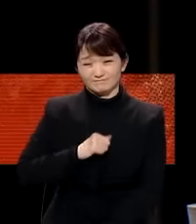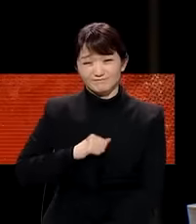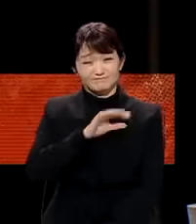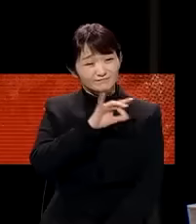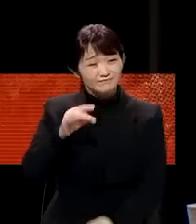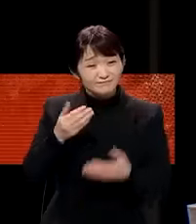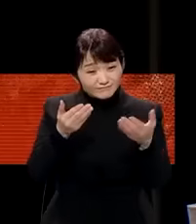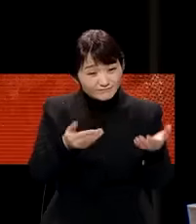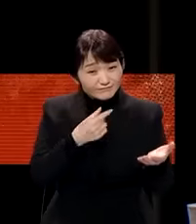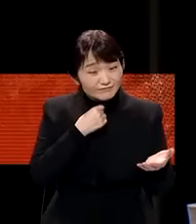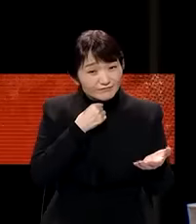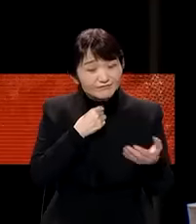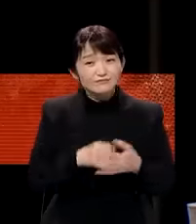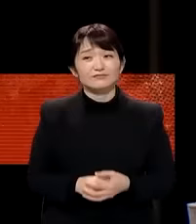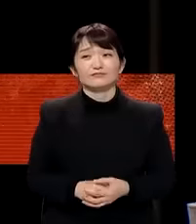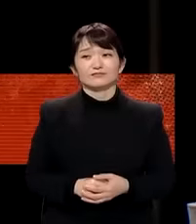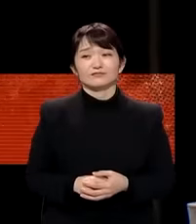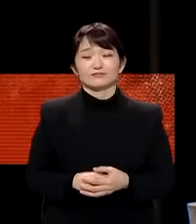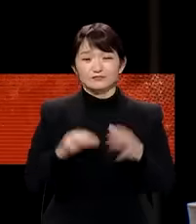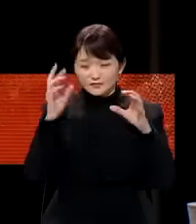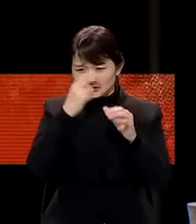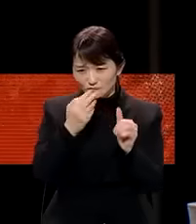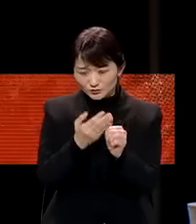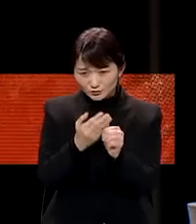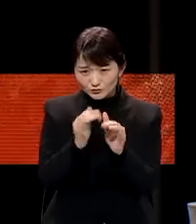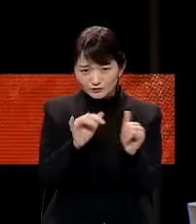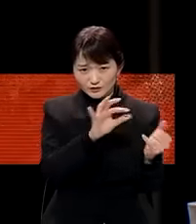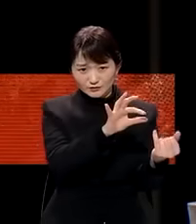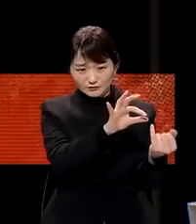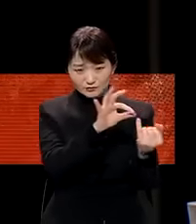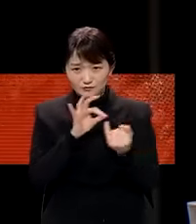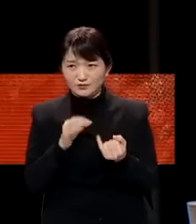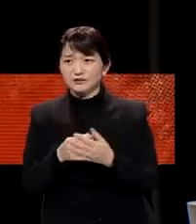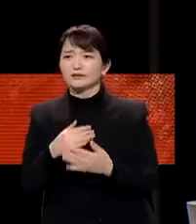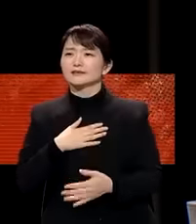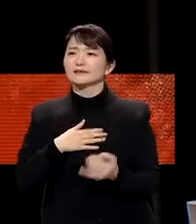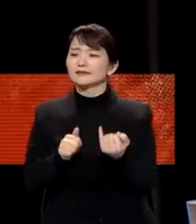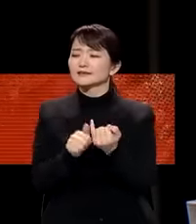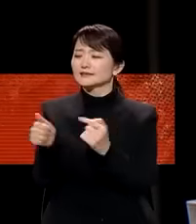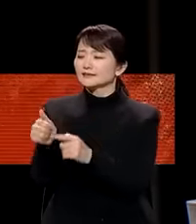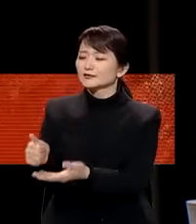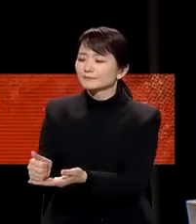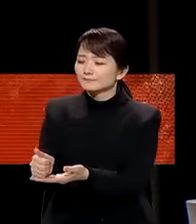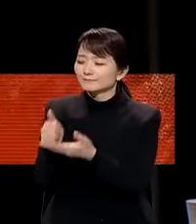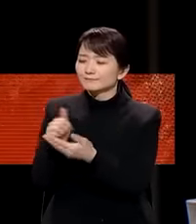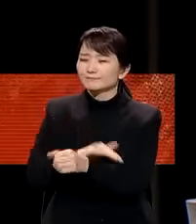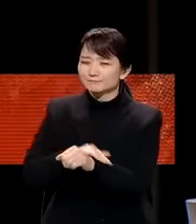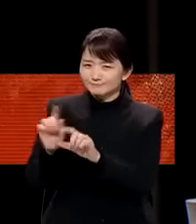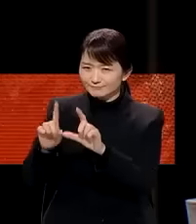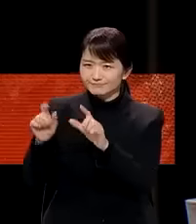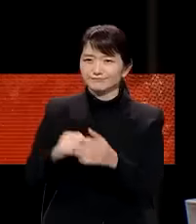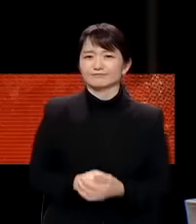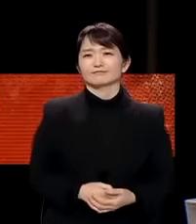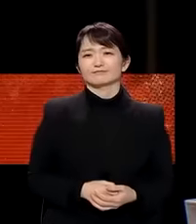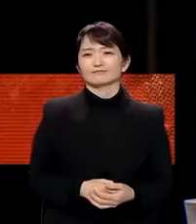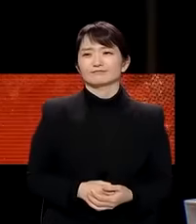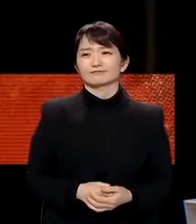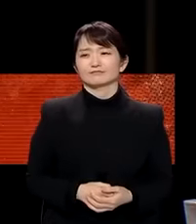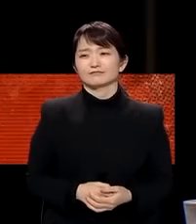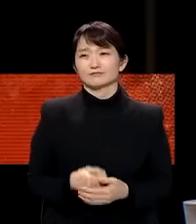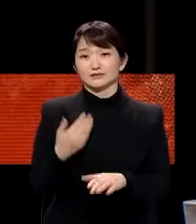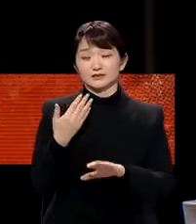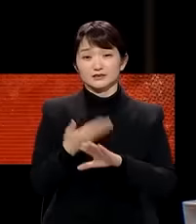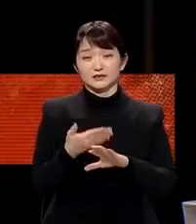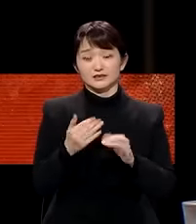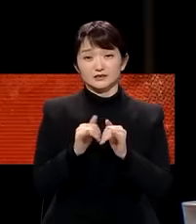쉬고 싶으시면 육아도우미를 좀 써 보세요 하셨고요 가을 님 나 같으면 신랑 모시고 살겠다 하셨습니다 하지만 현희 님 남의 애